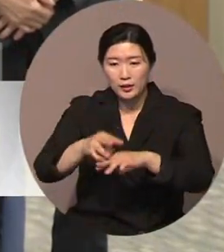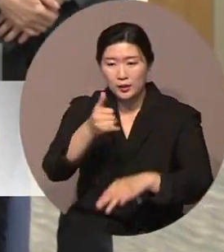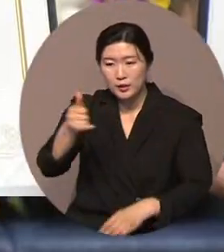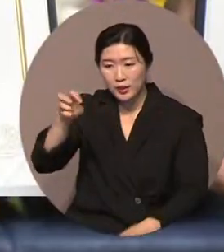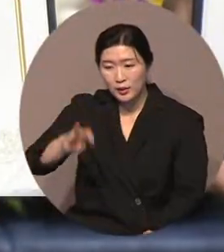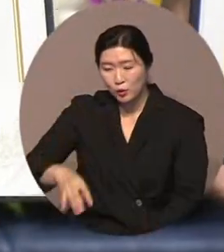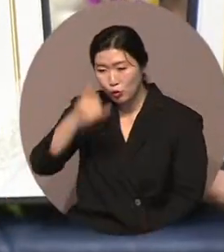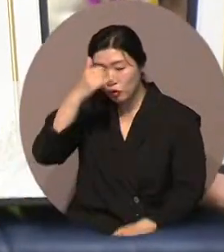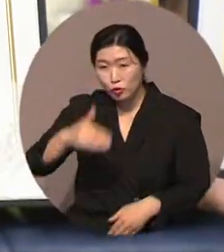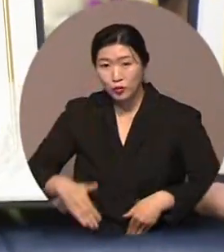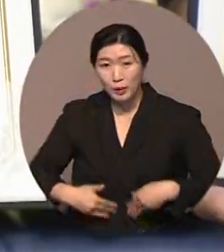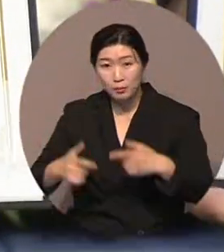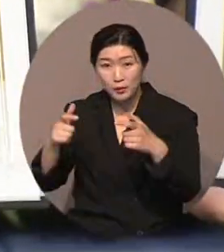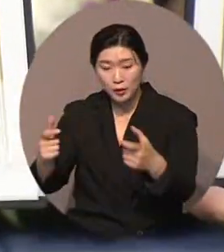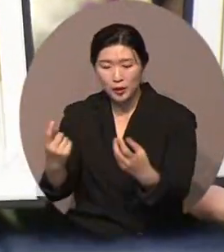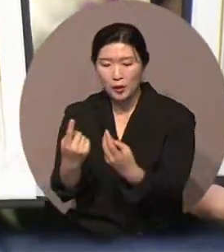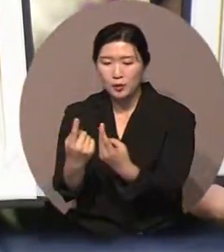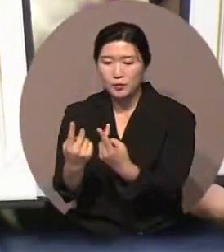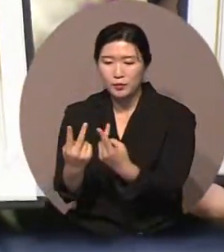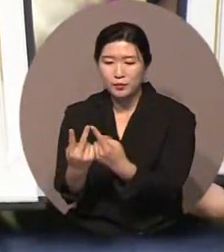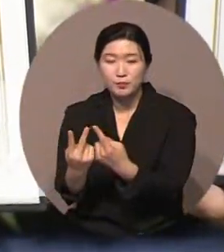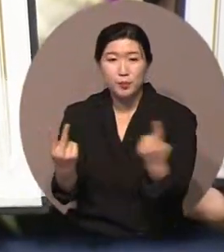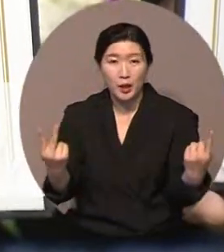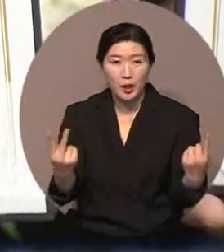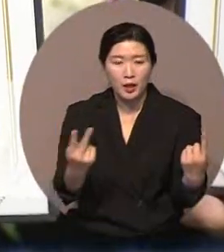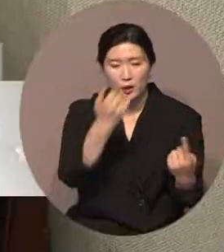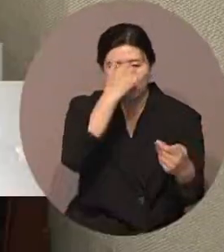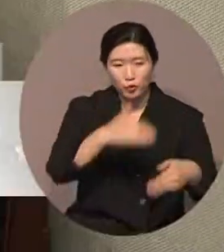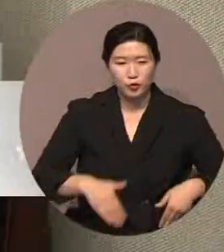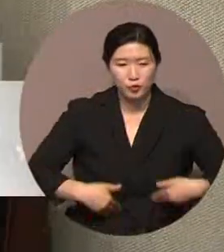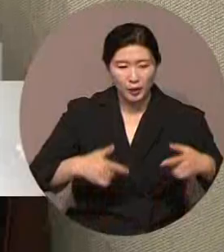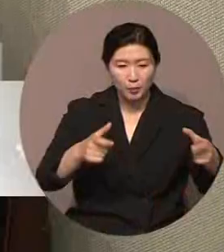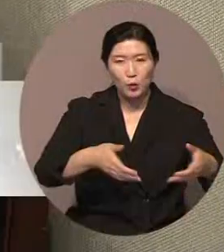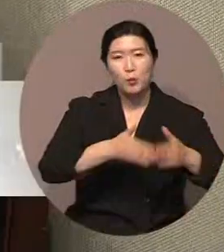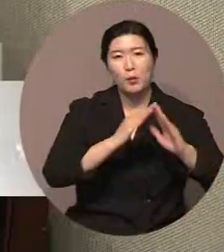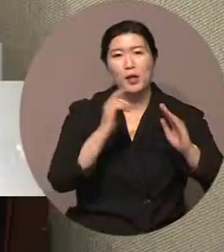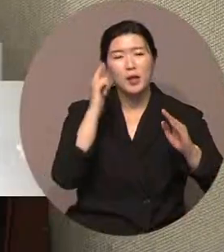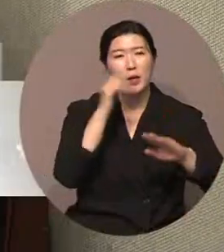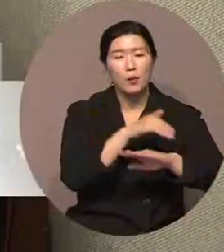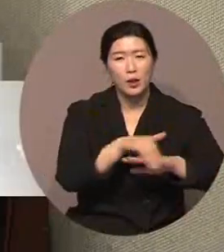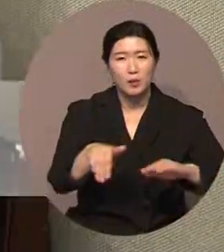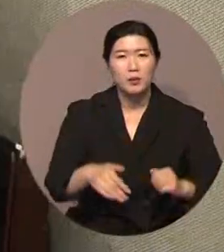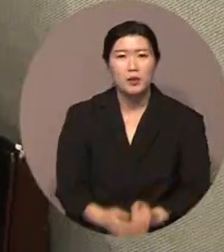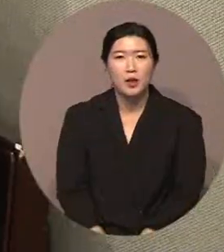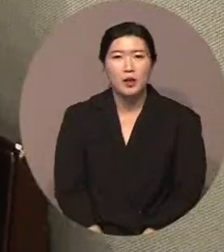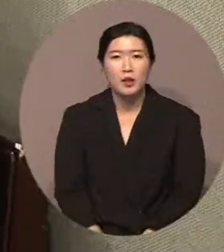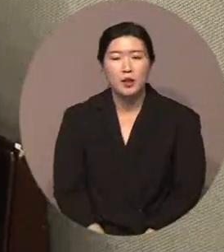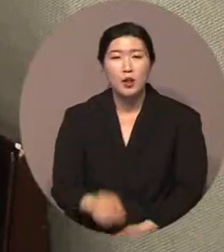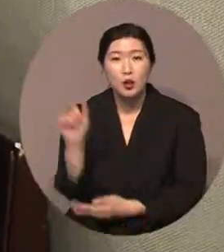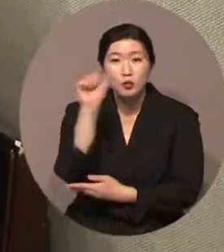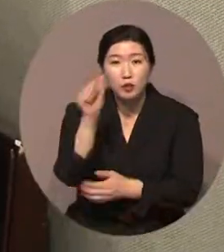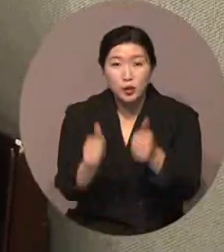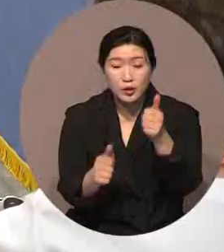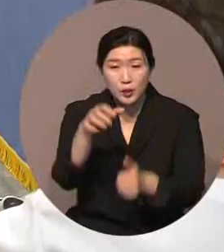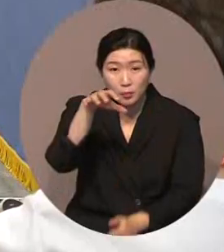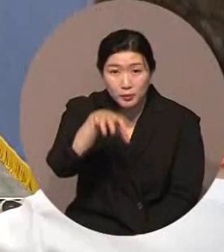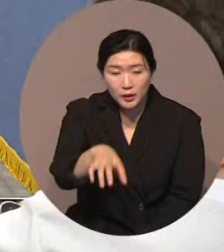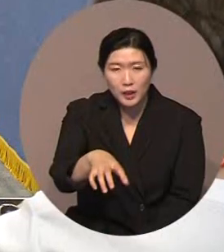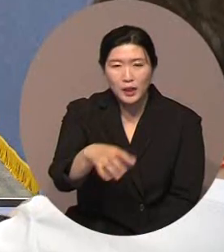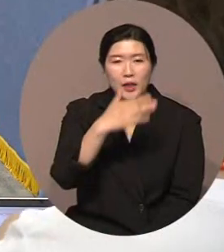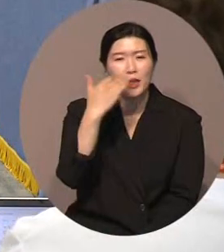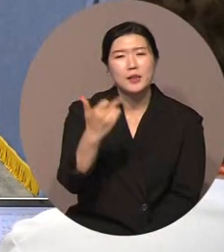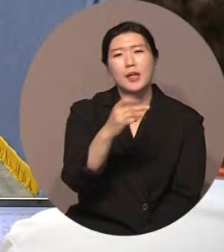충남지부에서 충남지부를 분리해 도내에 설치하기로 했습니다 또 예산의 한 곳 뿐인 돈의